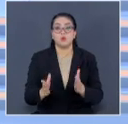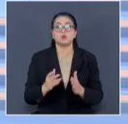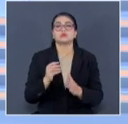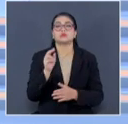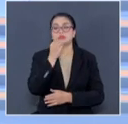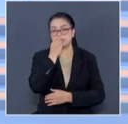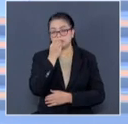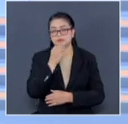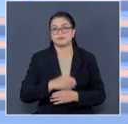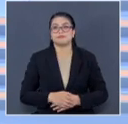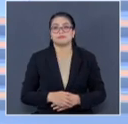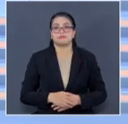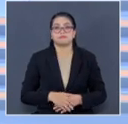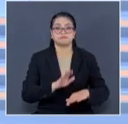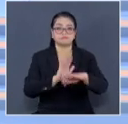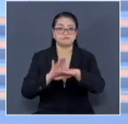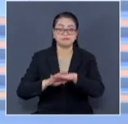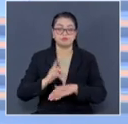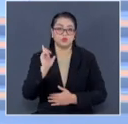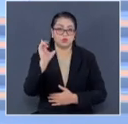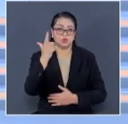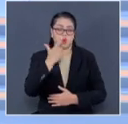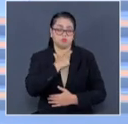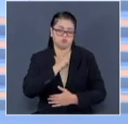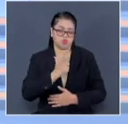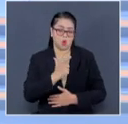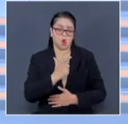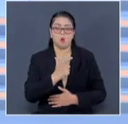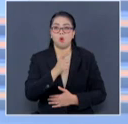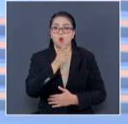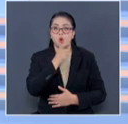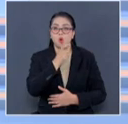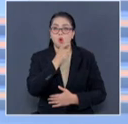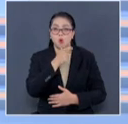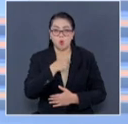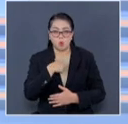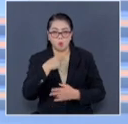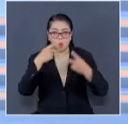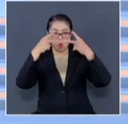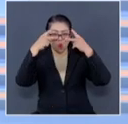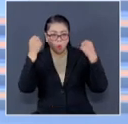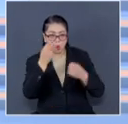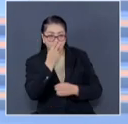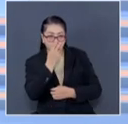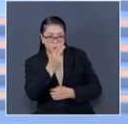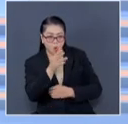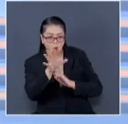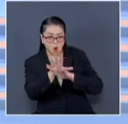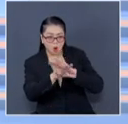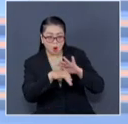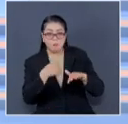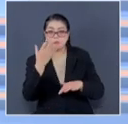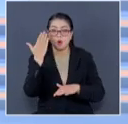ำหรับใครที่ชอบใส่ทองเส้นใหญ่ๆบางทีมันยั่วตายั่วใจหัวขโมยอะค่ะ แล้วตอนนี้ทองเมื่อวานนี้คุณนุ่น ขึ้น